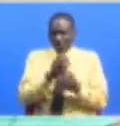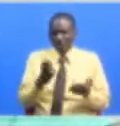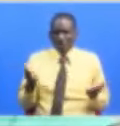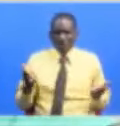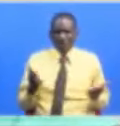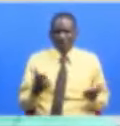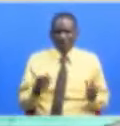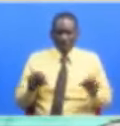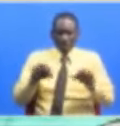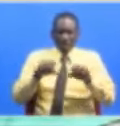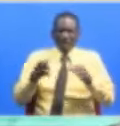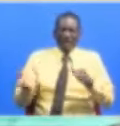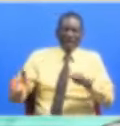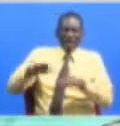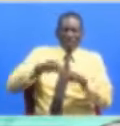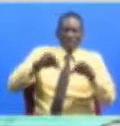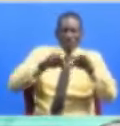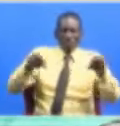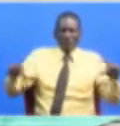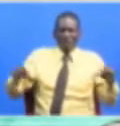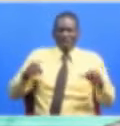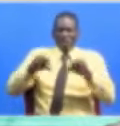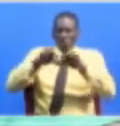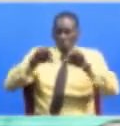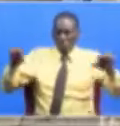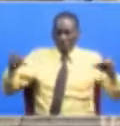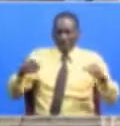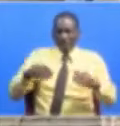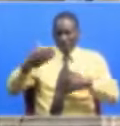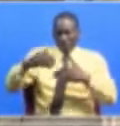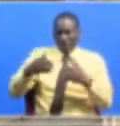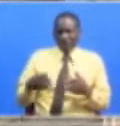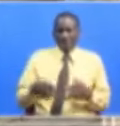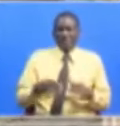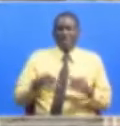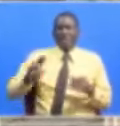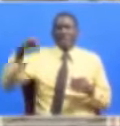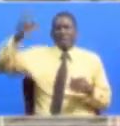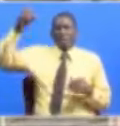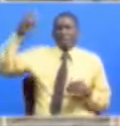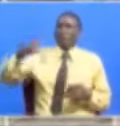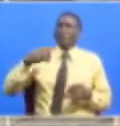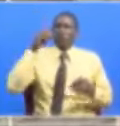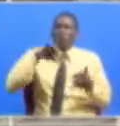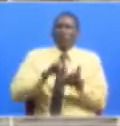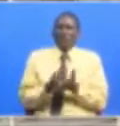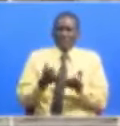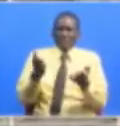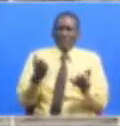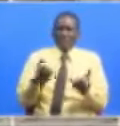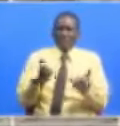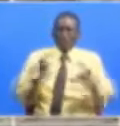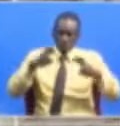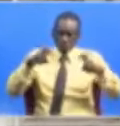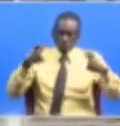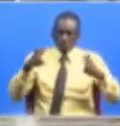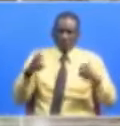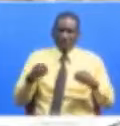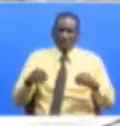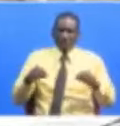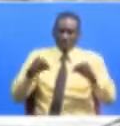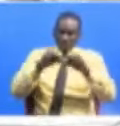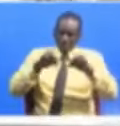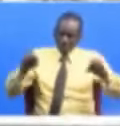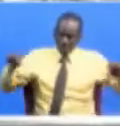kama insulation. Juwaya kama hiyo ikiwa karibu, inazafanya damage kubwa. Kampuni ya Kenya Power inasema itahitaji kukagua mtandao wa